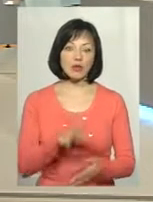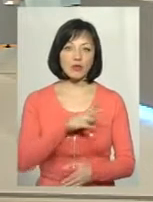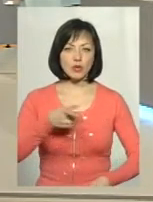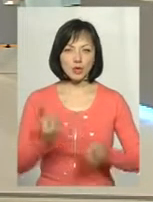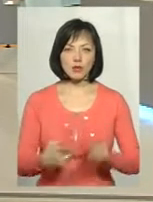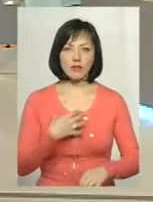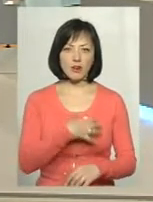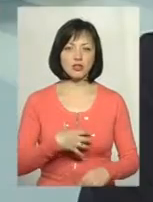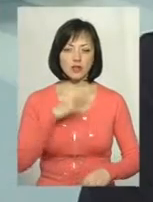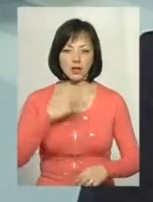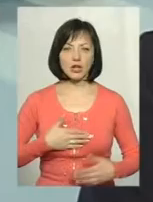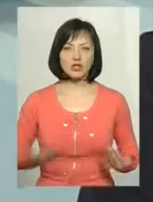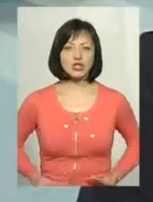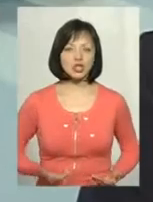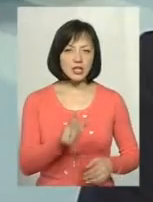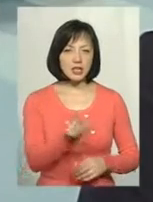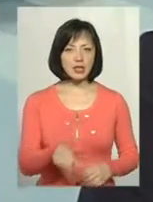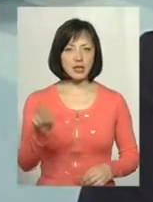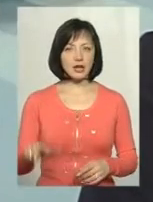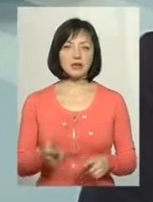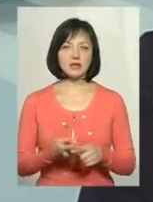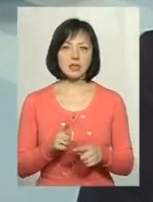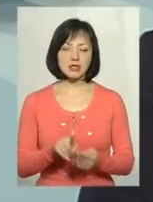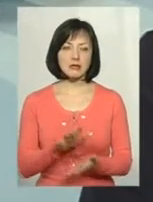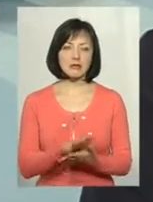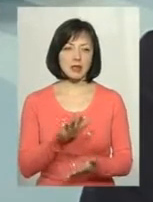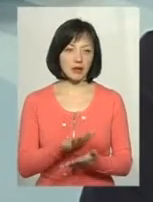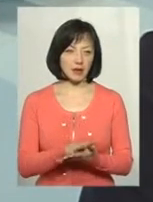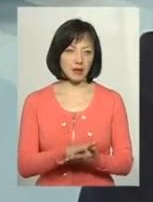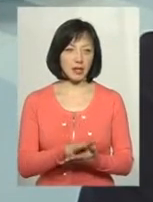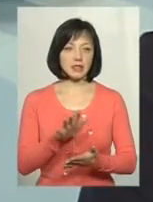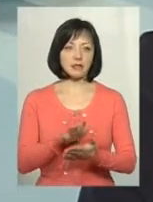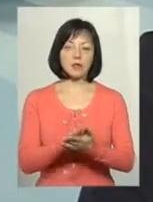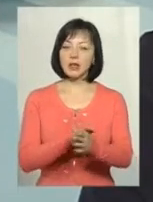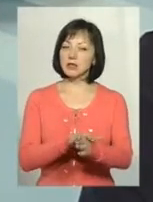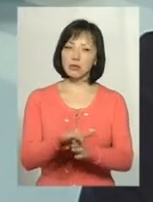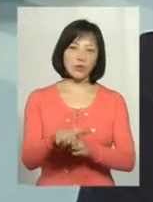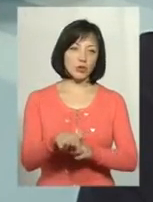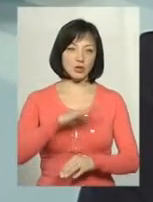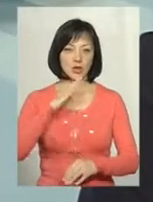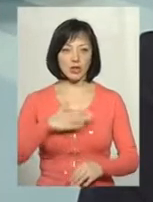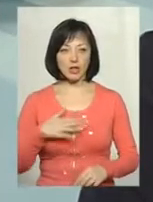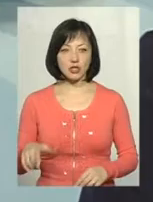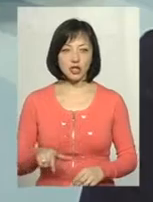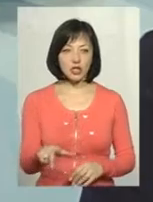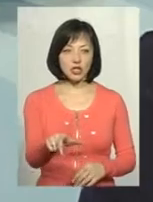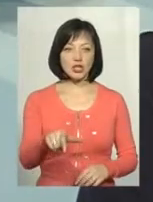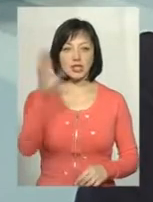дійсно важливим для наших жителів, це сміття. Сьогодні сміття заполонило в нас наші річки,